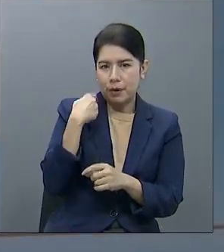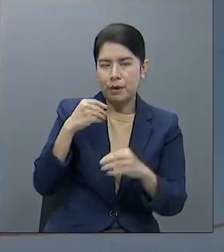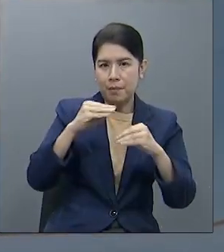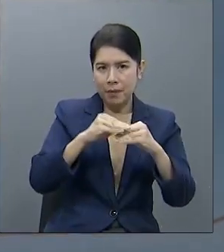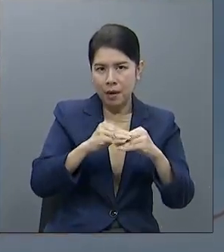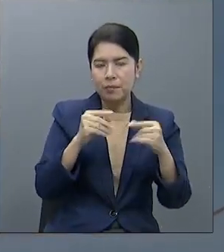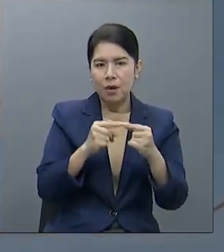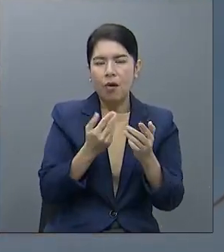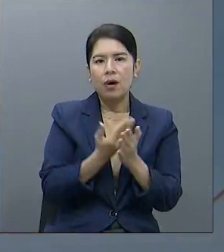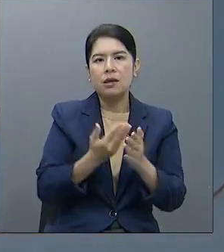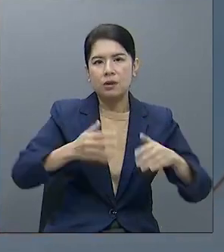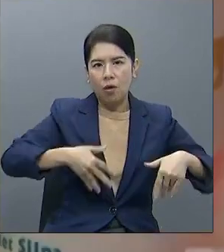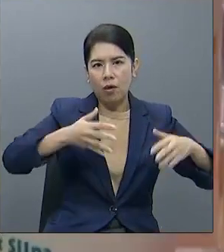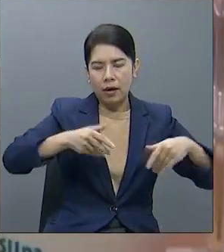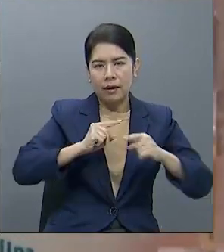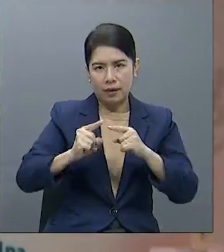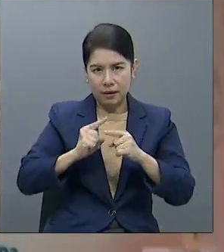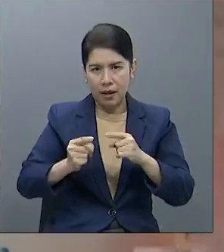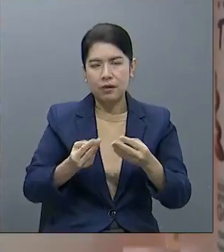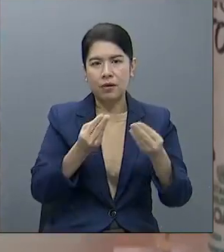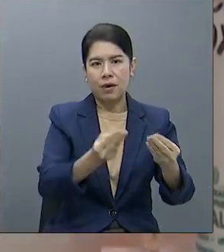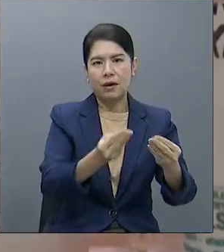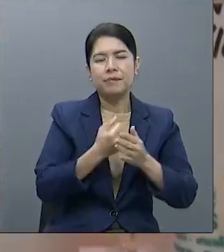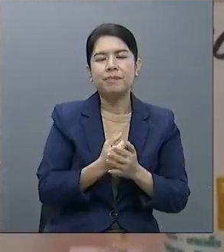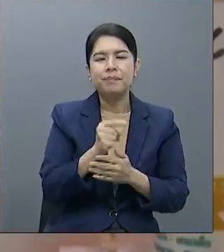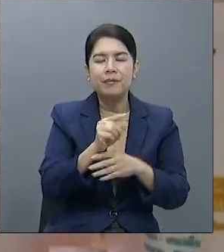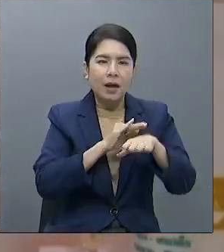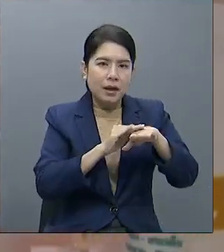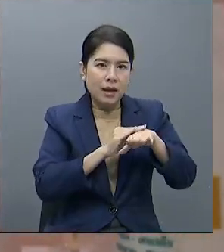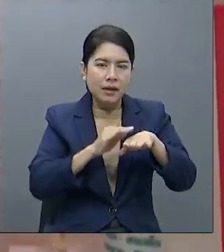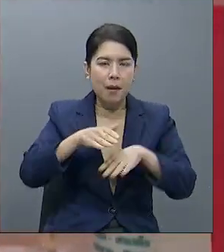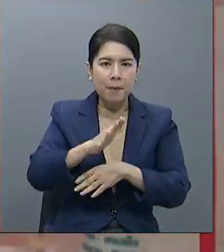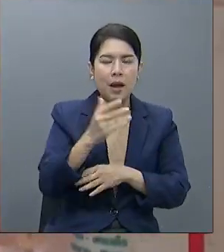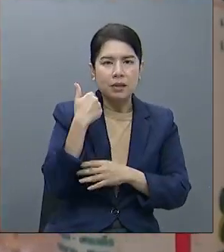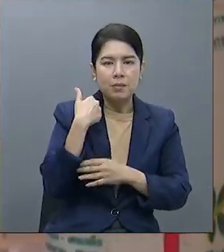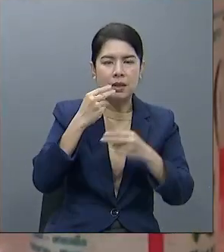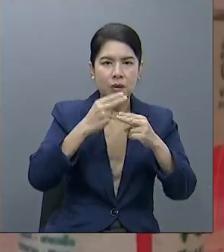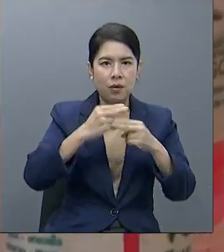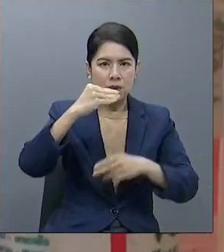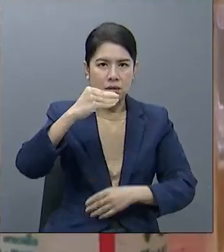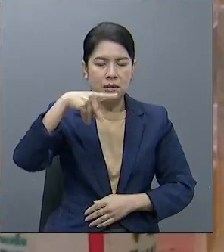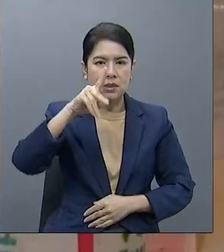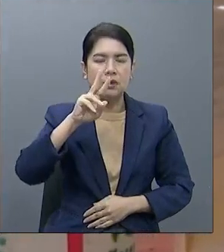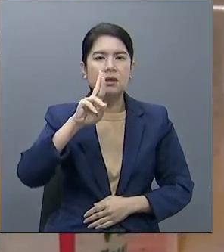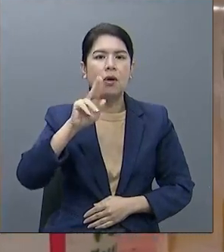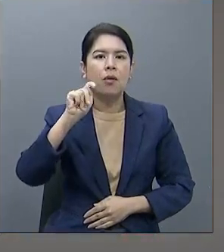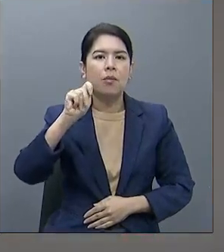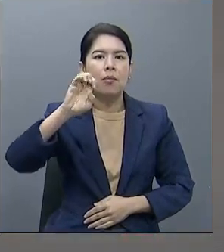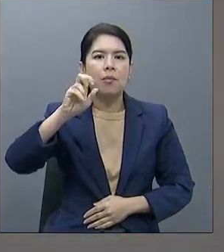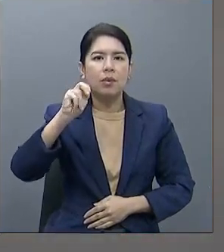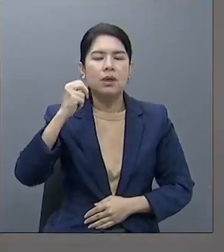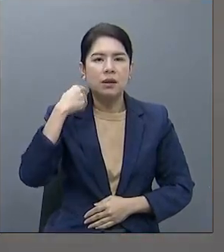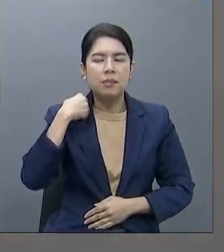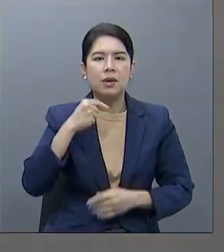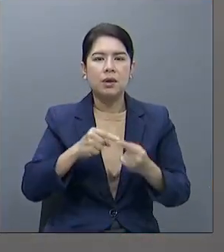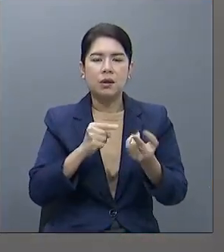รายได้อีกประการหนึ่งก็คือในหนังปลาเนี่ยมันจะมีโปรตีนที่ชื่อว่าคอลลาเจนซึ่งมันจะมีคุณสมบัติเนี่ยเป็นก